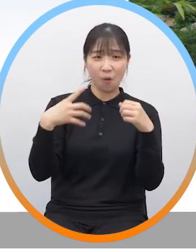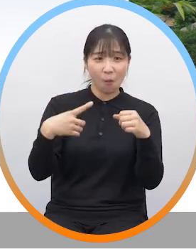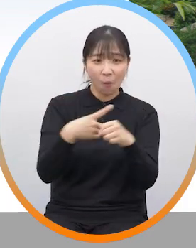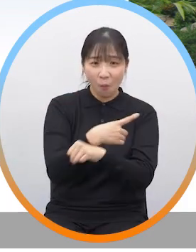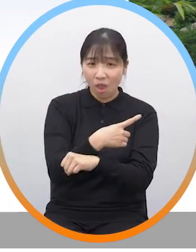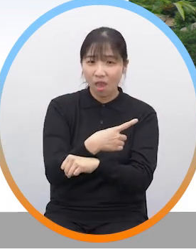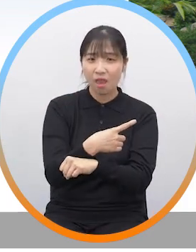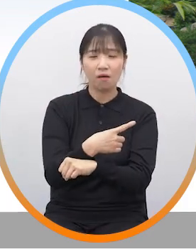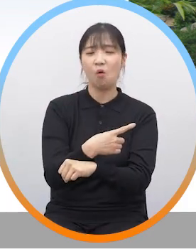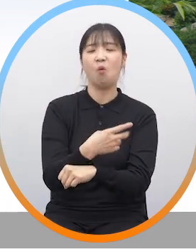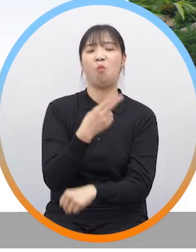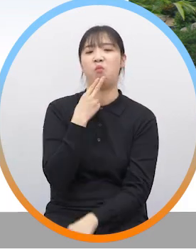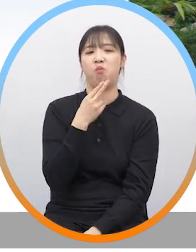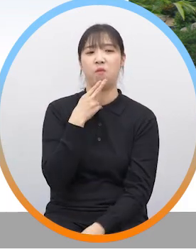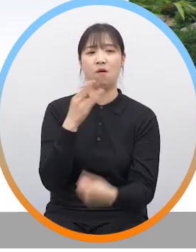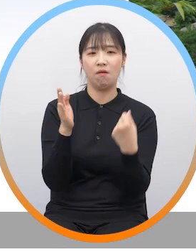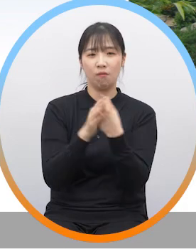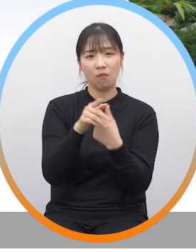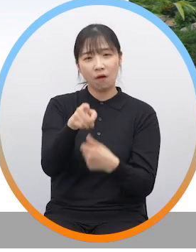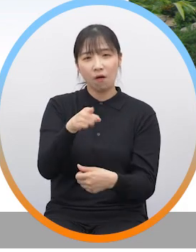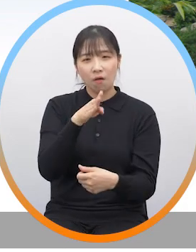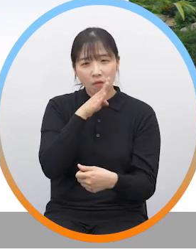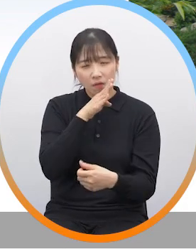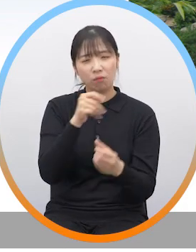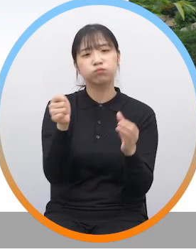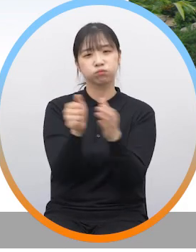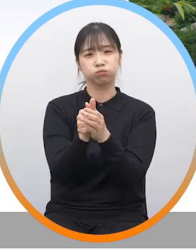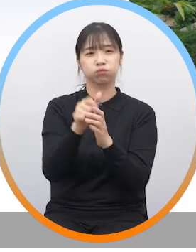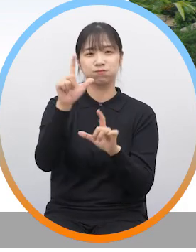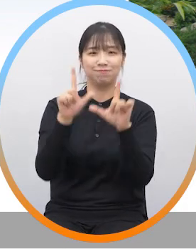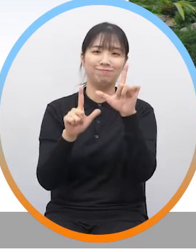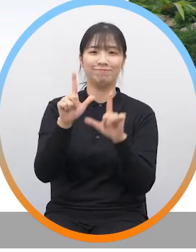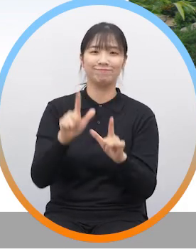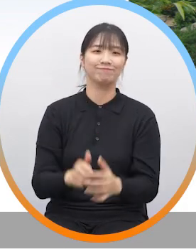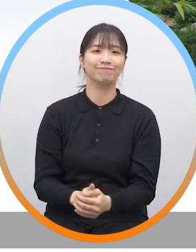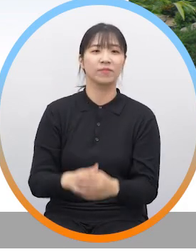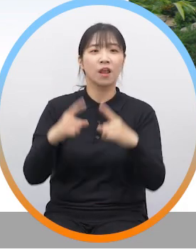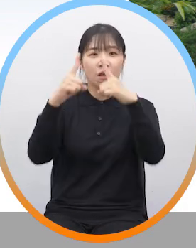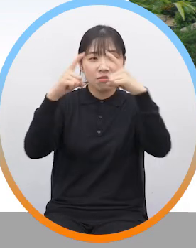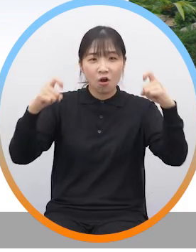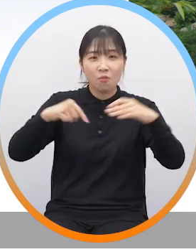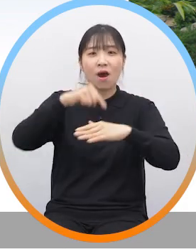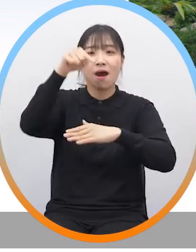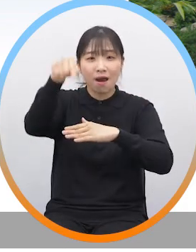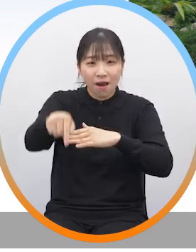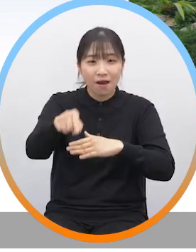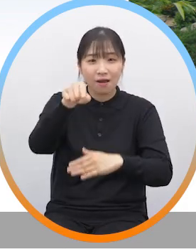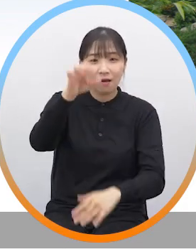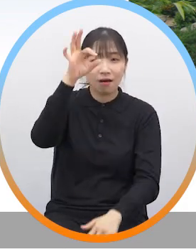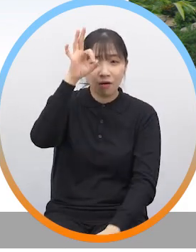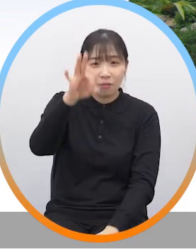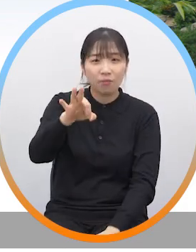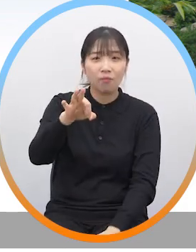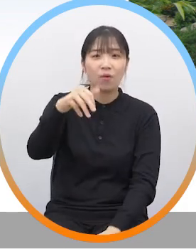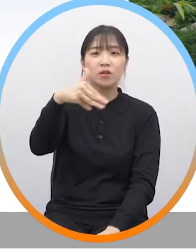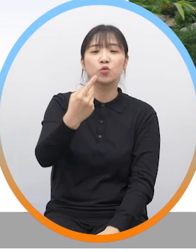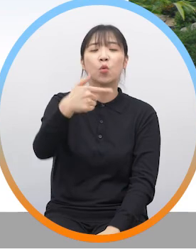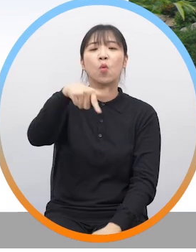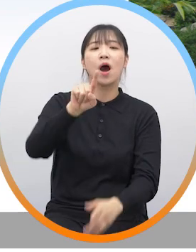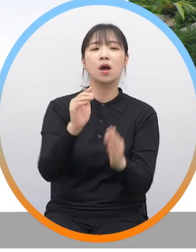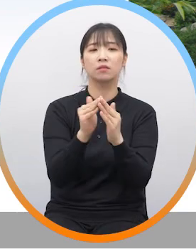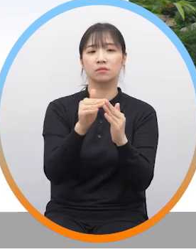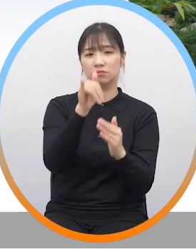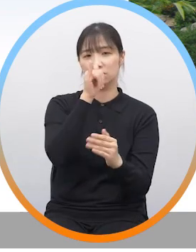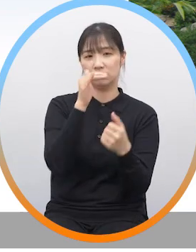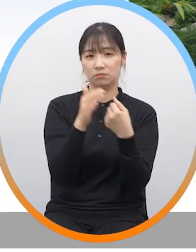외에는 이게 나간 읍성의 굉장히 그 특이한 사안입니다. 그리고 성 밖에도 지금 이렇게 초가집들이 있고요.